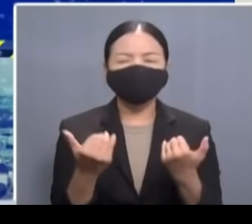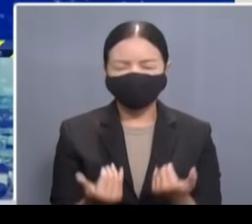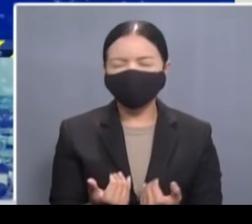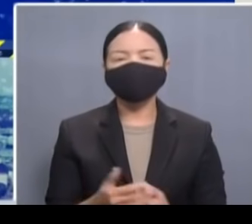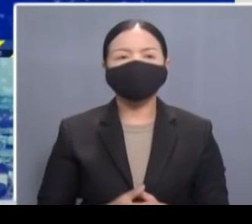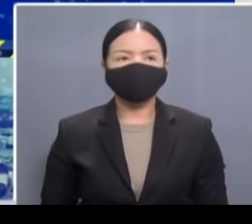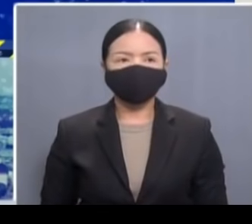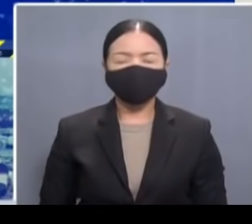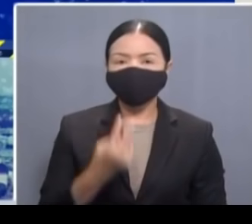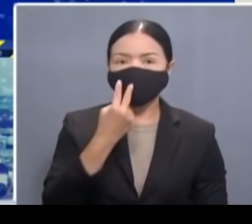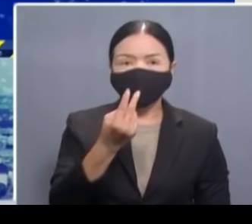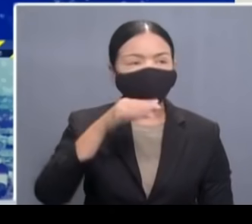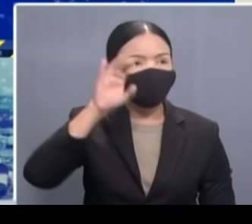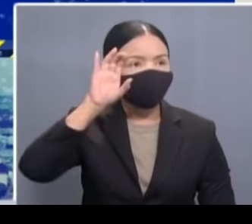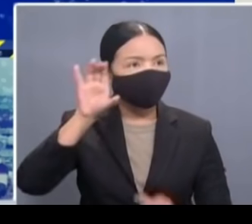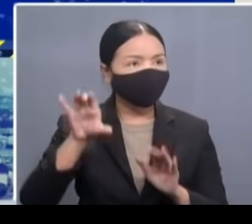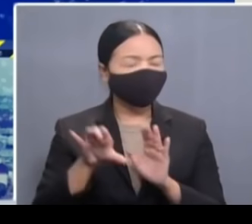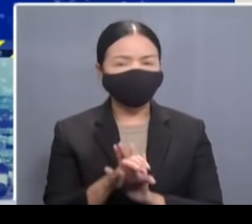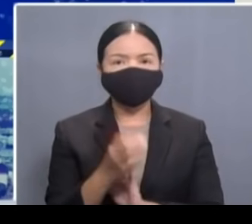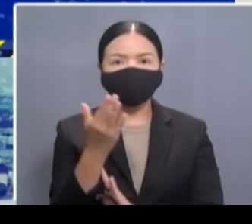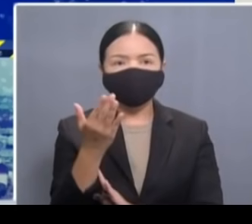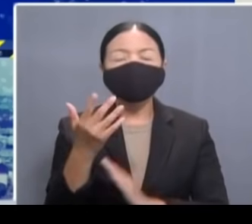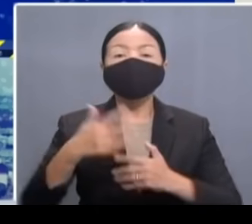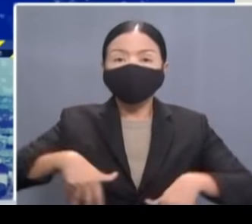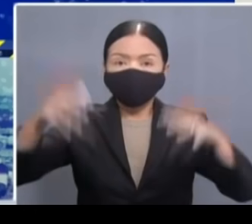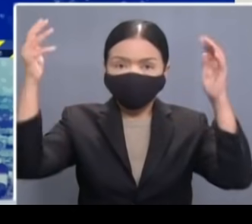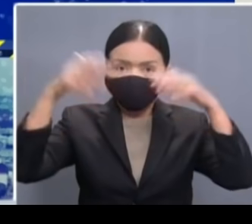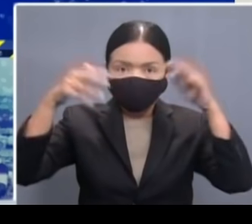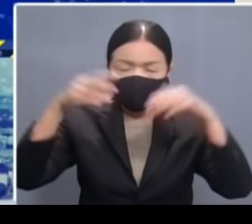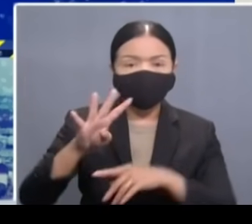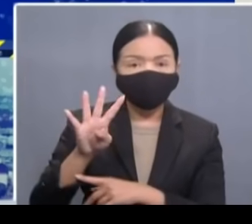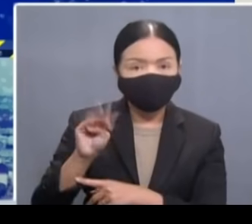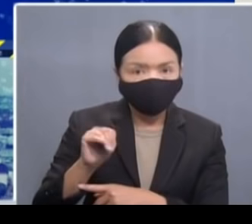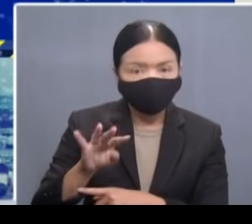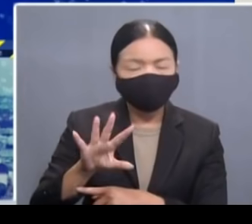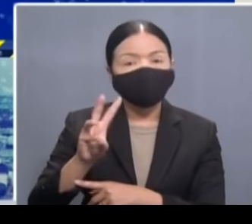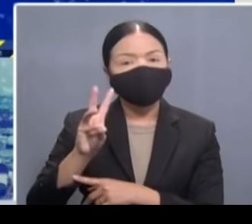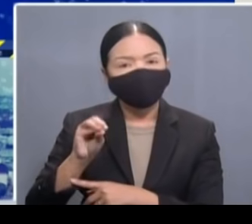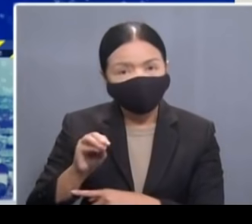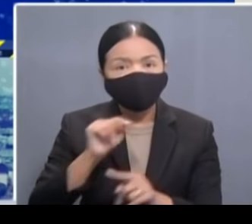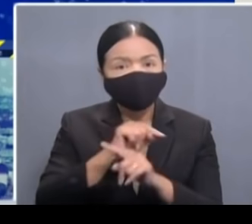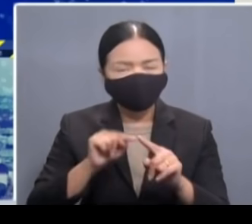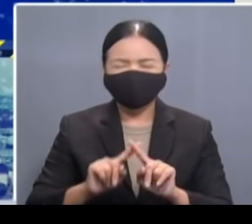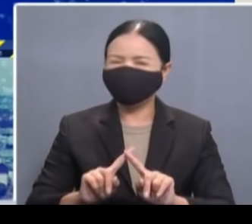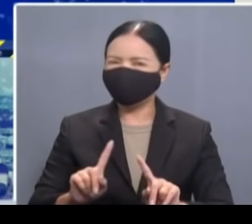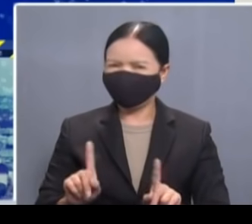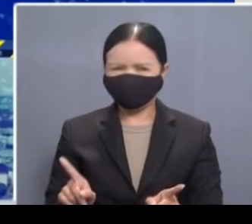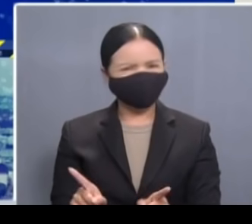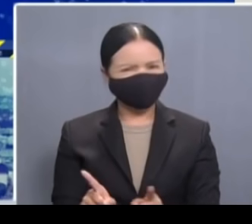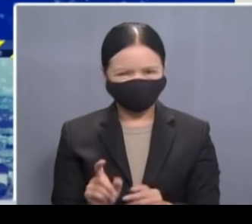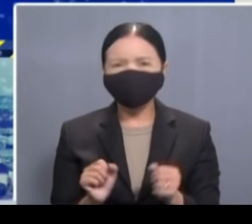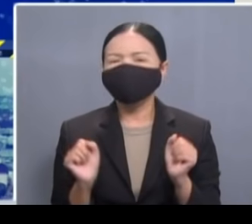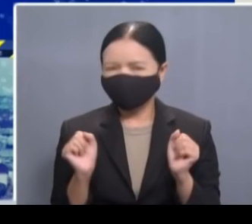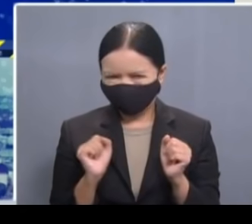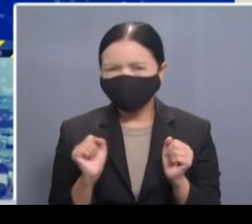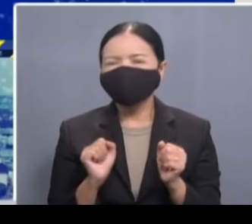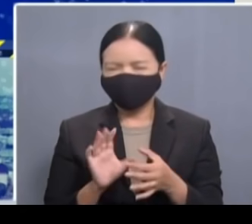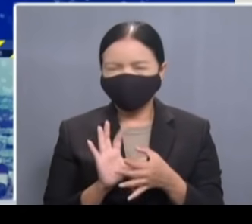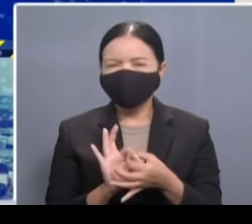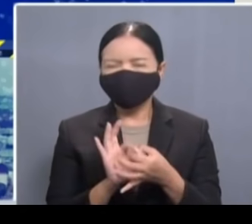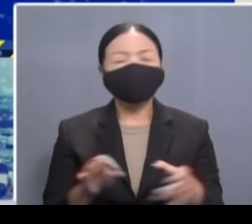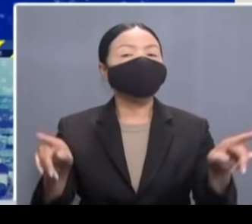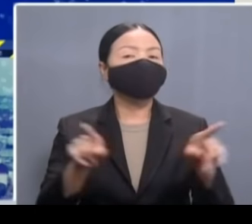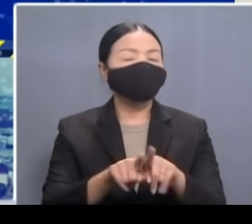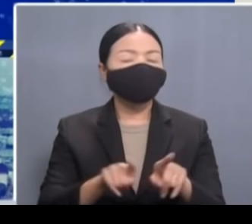คือถ้าดูภาพแล้วคุณผู้ชมบางพื้นที่นี่แม้จะตกแค่ 40% 60%มันก็ไม่น่าไว้วางใจเพราะว่าพื้นที่มันอุ้มน้ำมาเยอะแล้วไอ้เขา